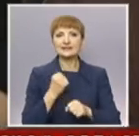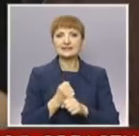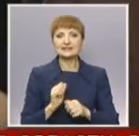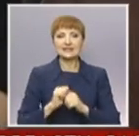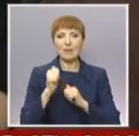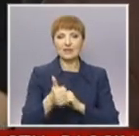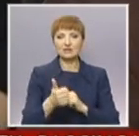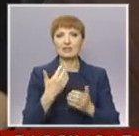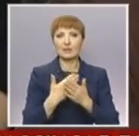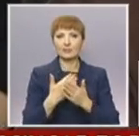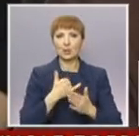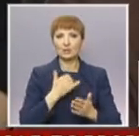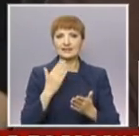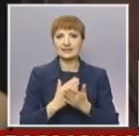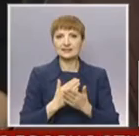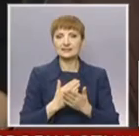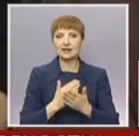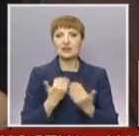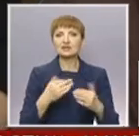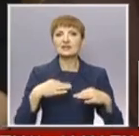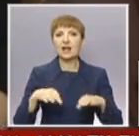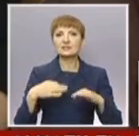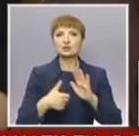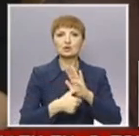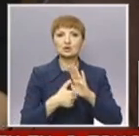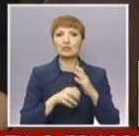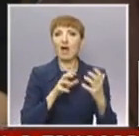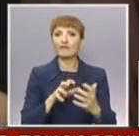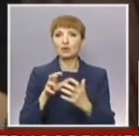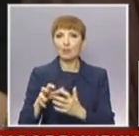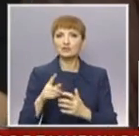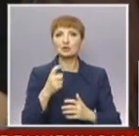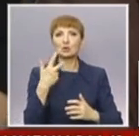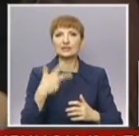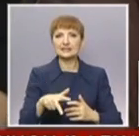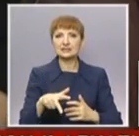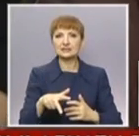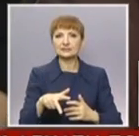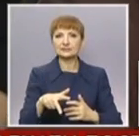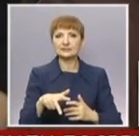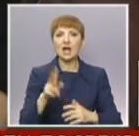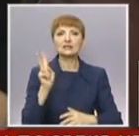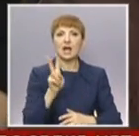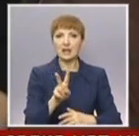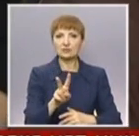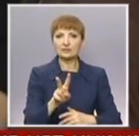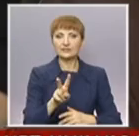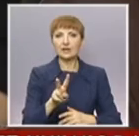опережением. Например, у нас есть транспорт, где-то 600 автобусов и 130 троллейбусов